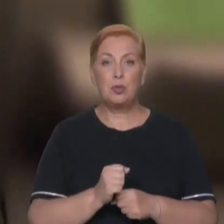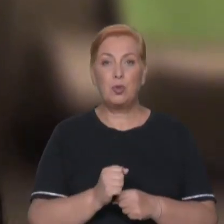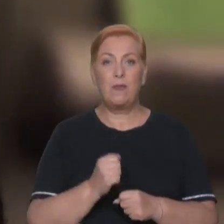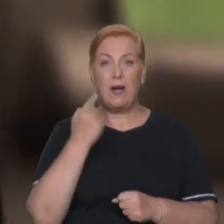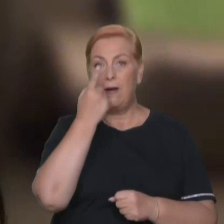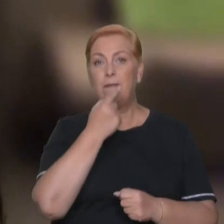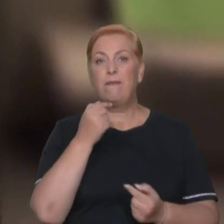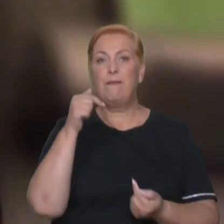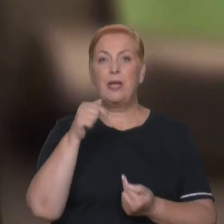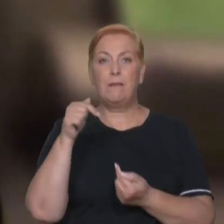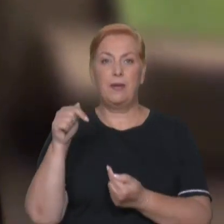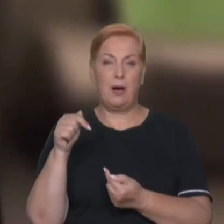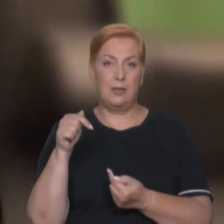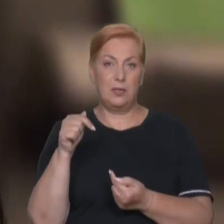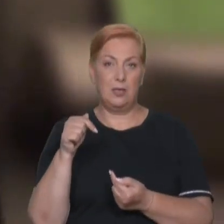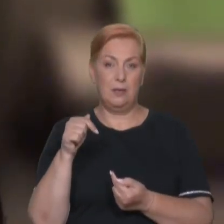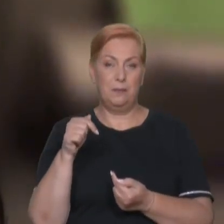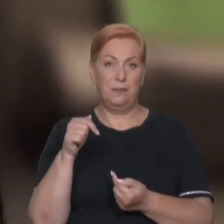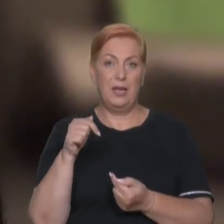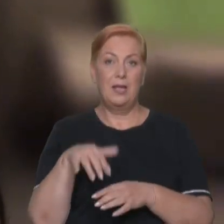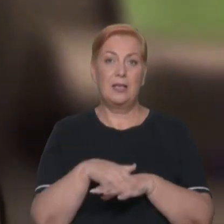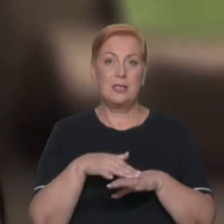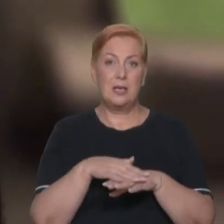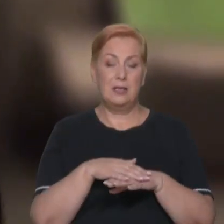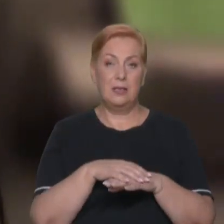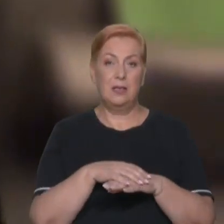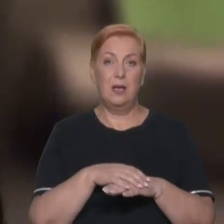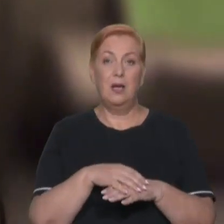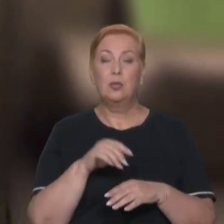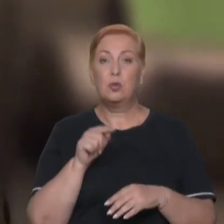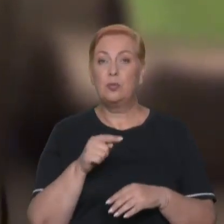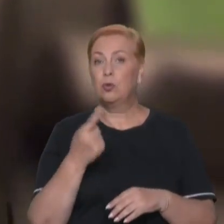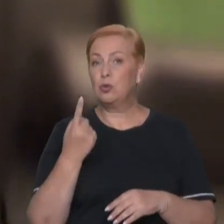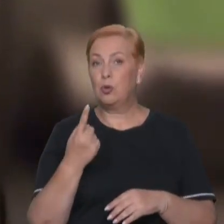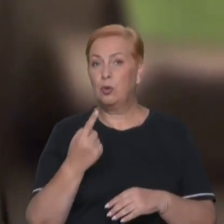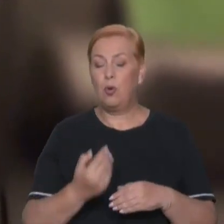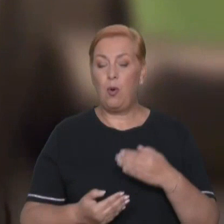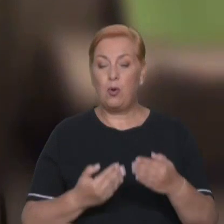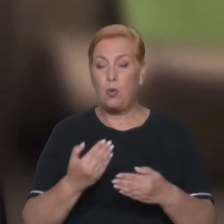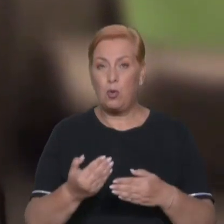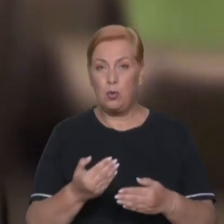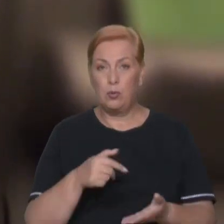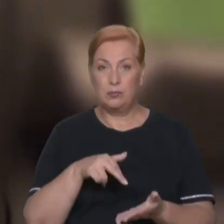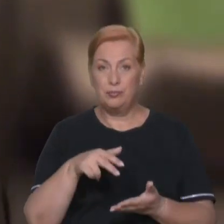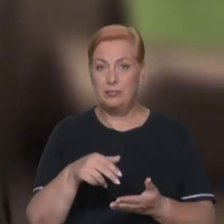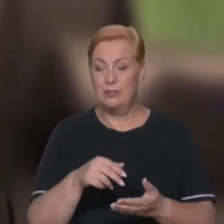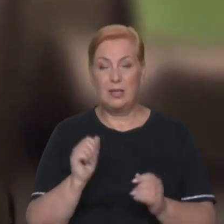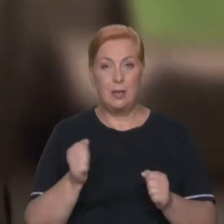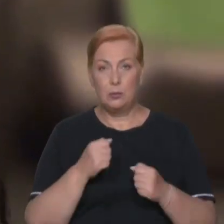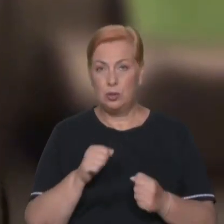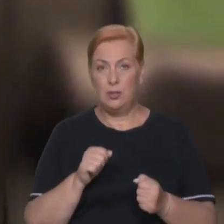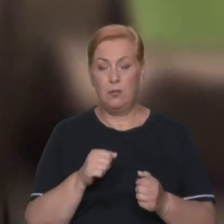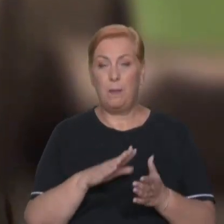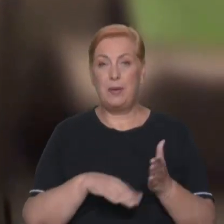це означає що жодного кроку на тимчасово окупованій території неможливо заробити без відмітки у фейковому військкоматі